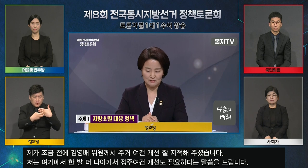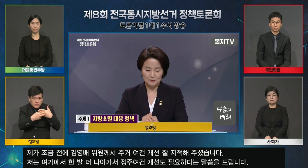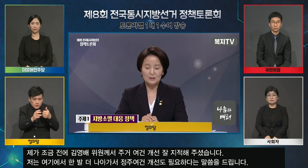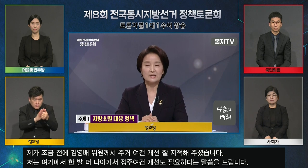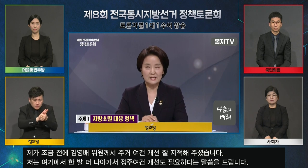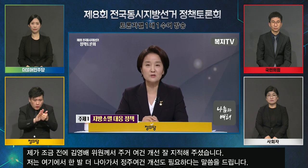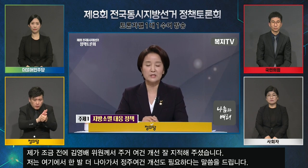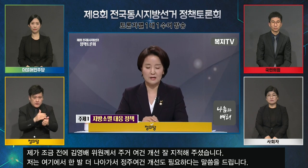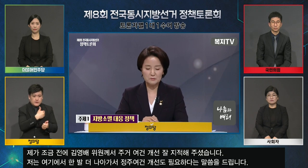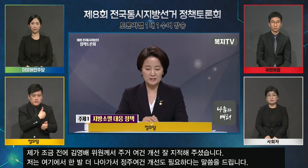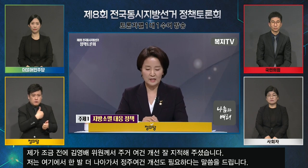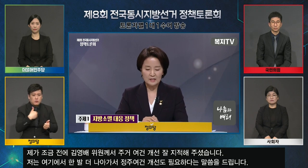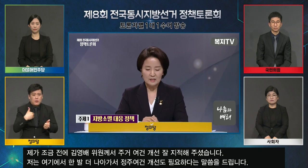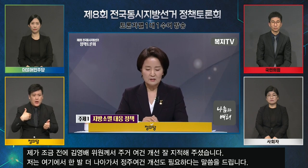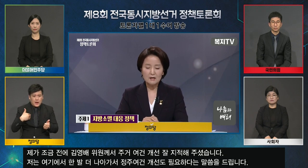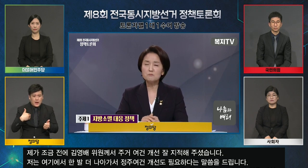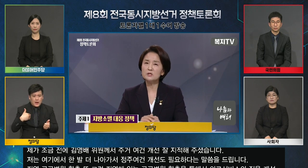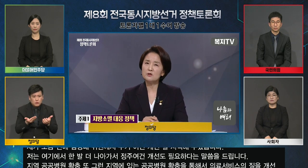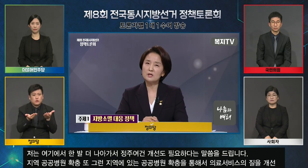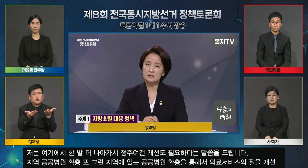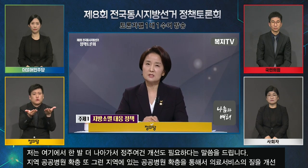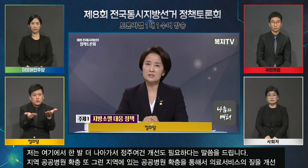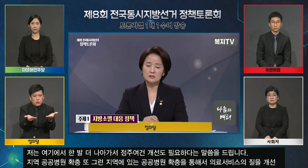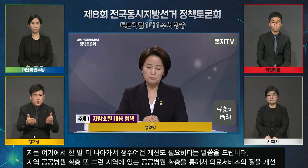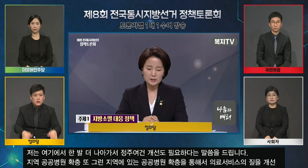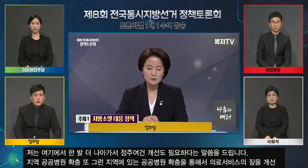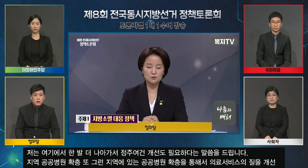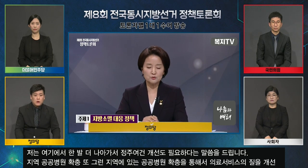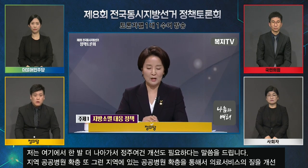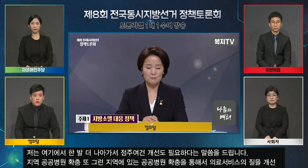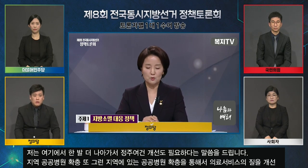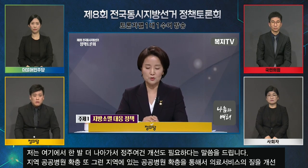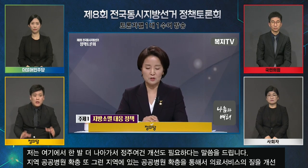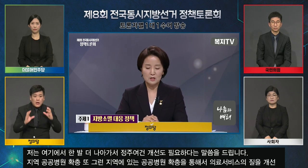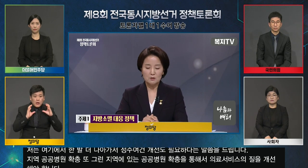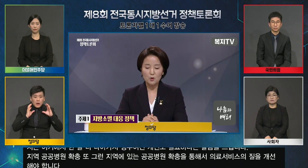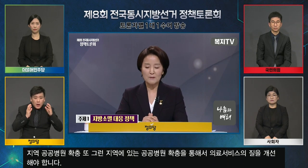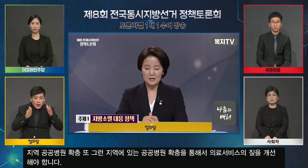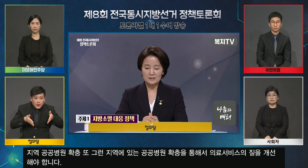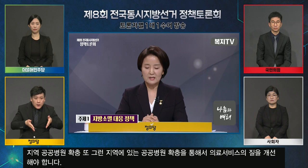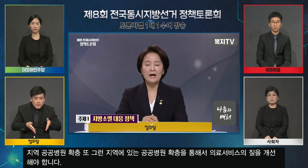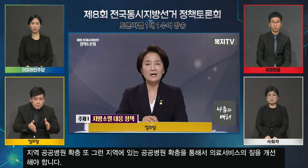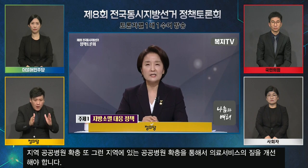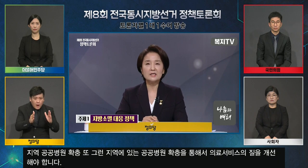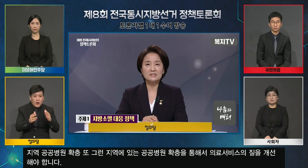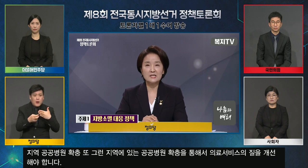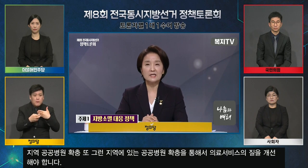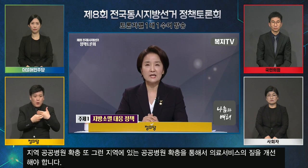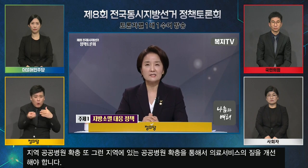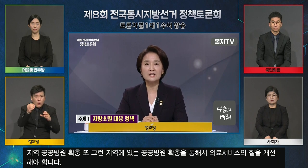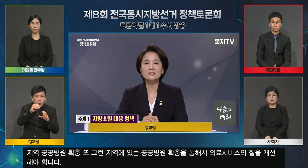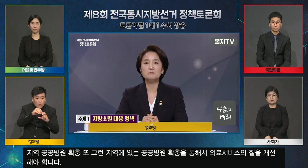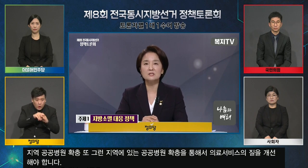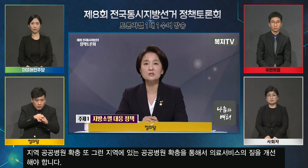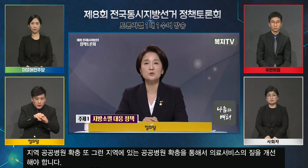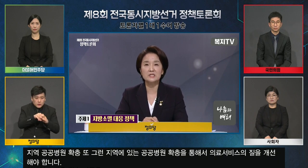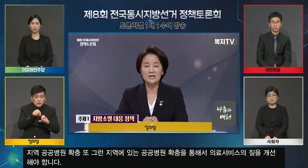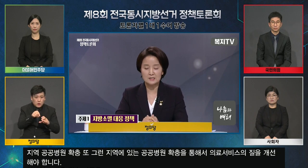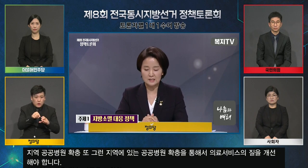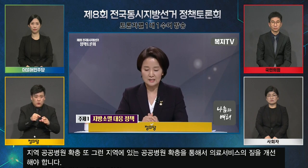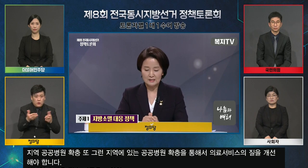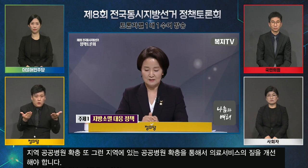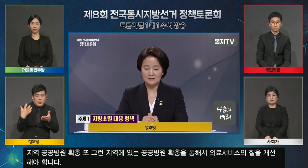질을 개선해야 합니다. 산부인과 같은 필수 감옥을 포함한 한 개 이상의 책임